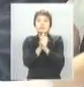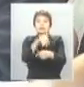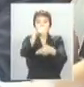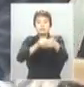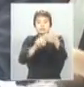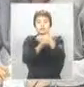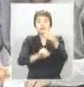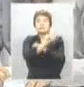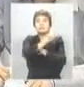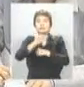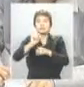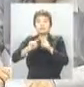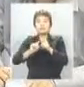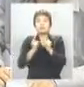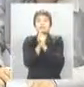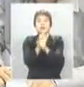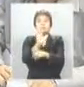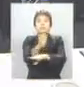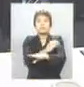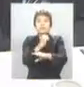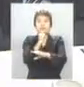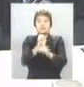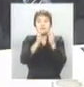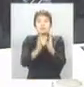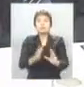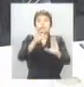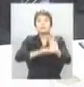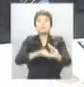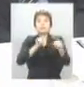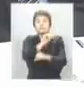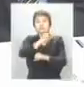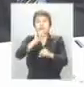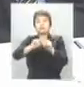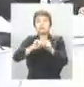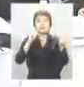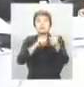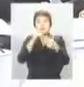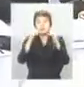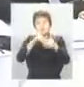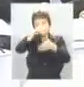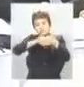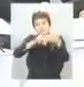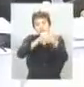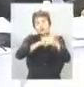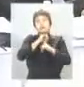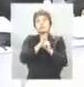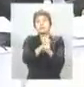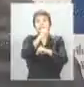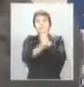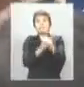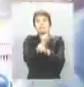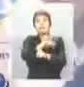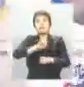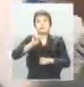ส.และการดำเนินการของพรรคการเมืองผู้สมัครรับเลือกตั้งและผู้มีสิทธิ์เลือกตั้งประจำปี2554แล้วก่อนหน้